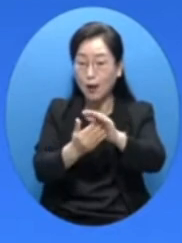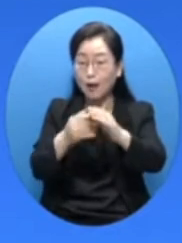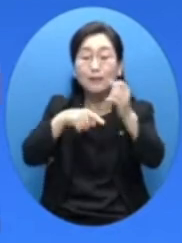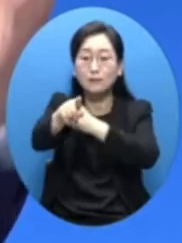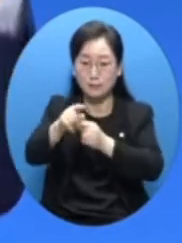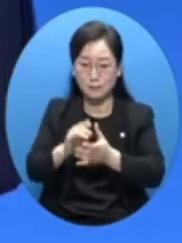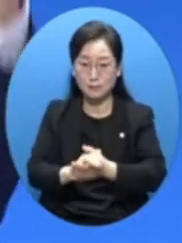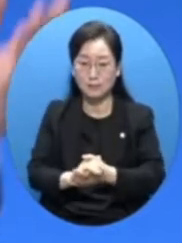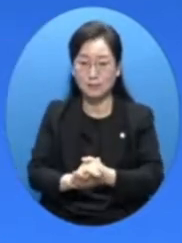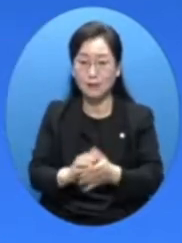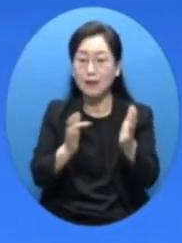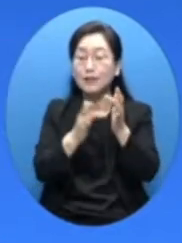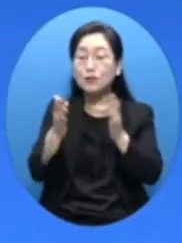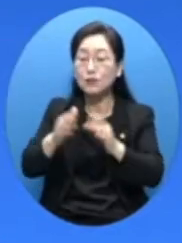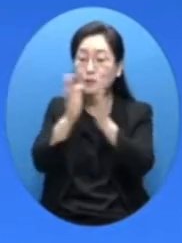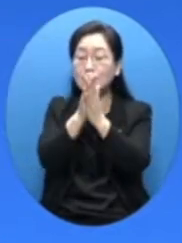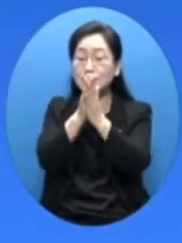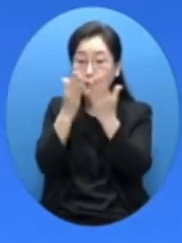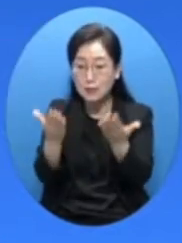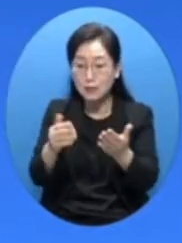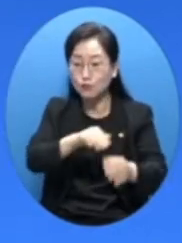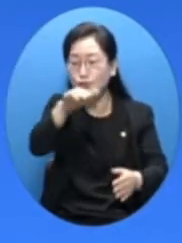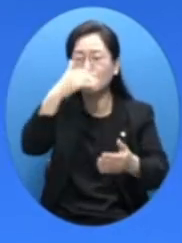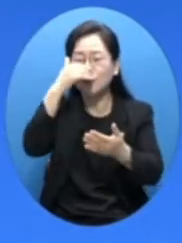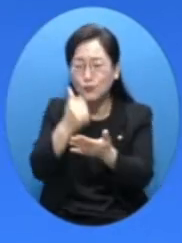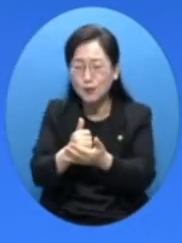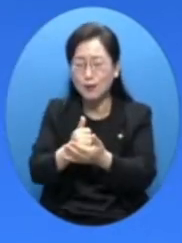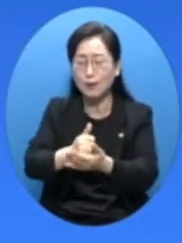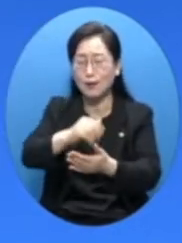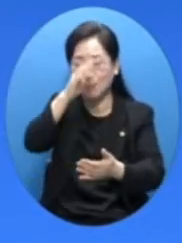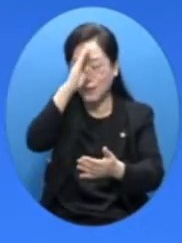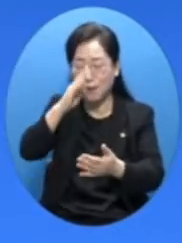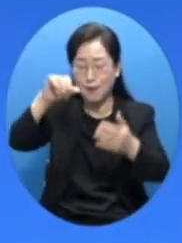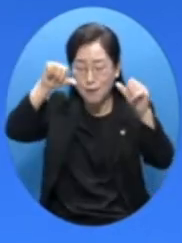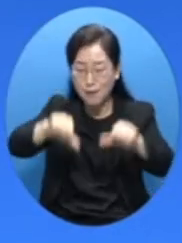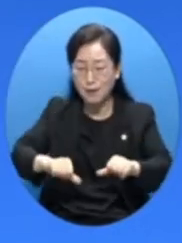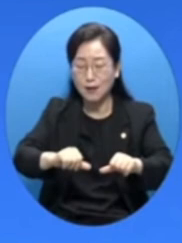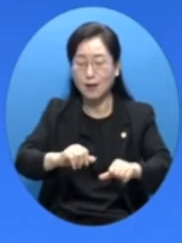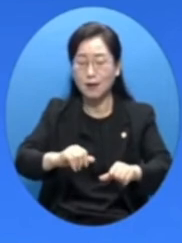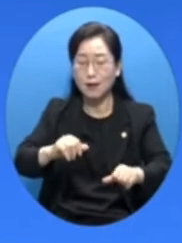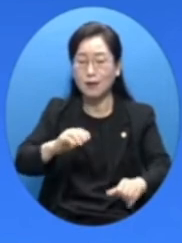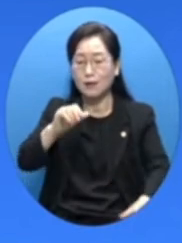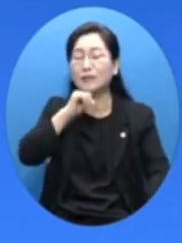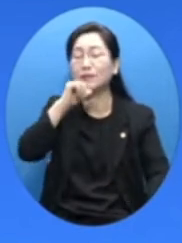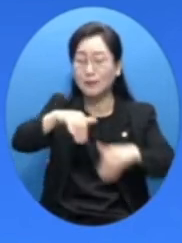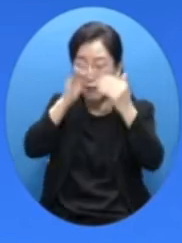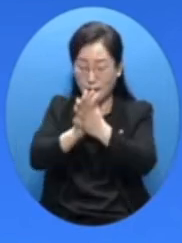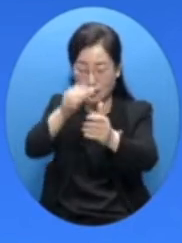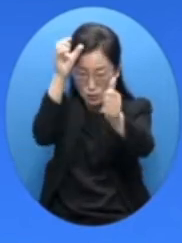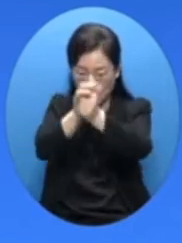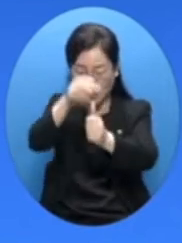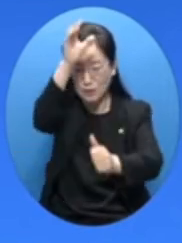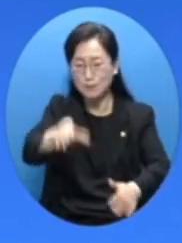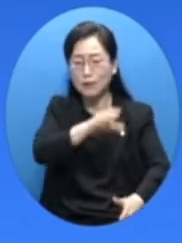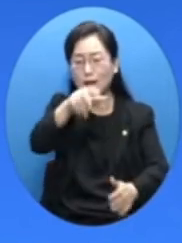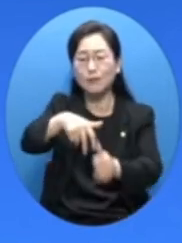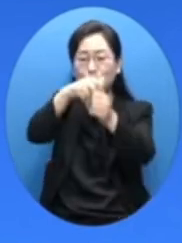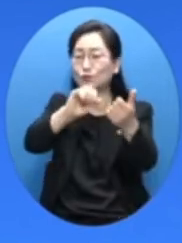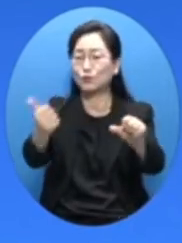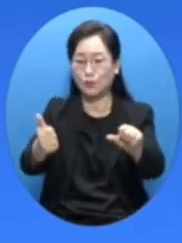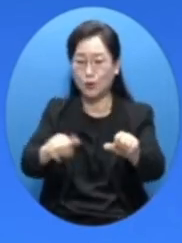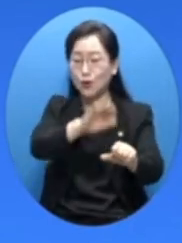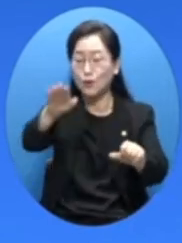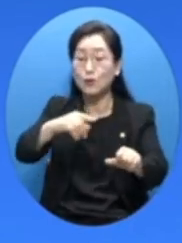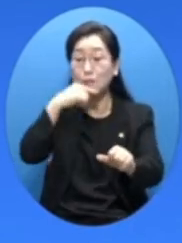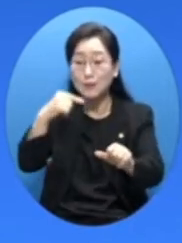것입니다. 예수님이 친히 우리의 죄와 질병과 가난과 저주를 짊어지고 십자가에서 죽으심으로 우리의 빚을